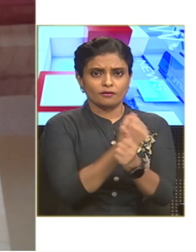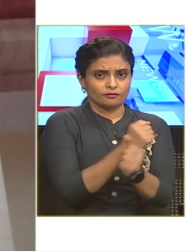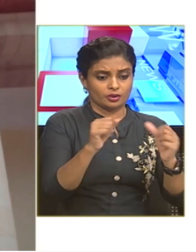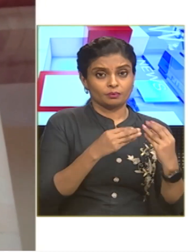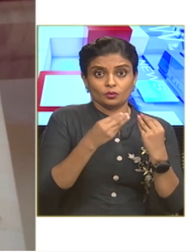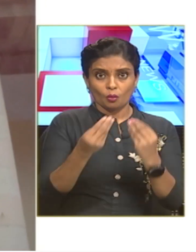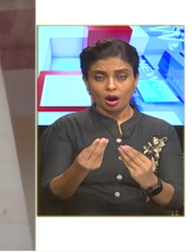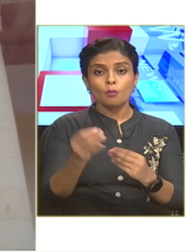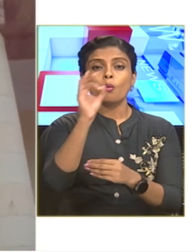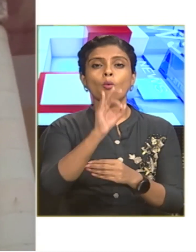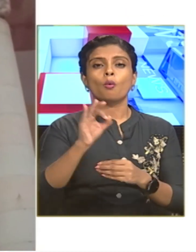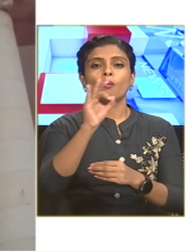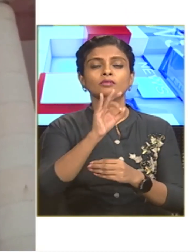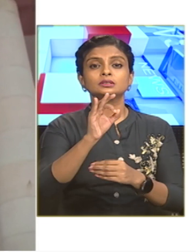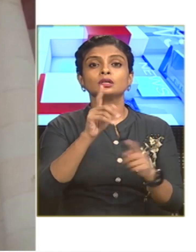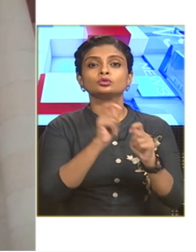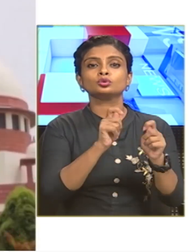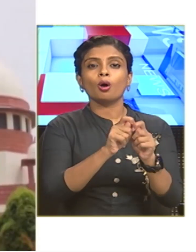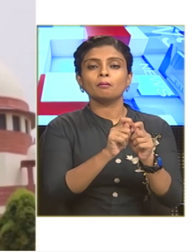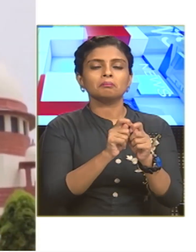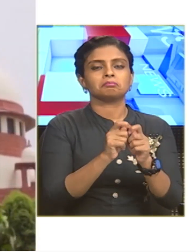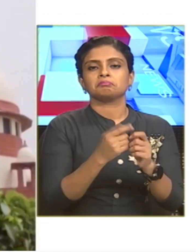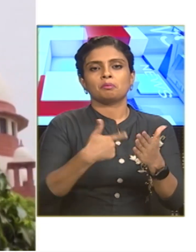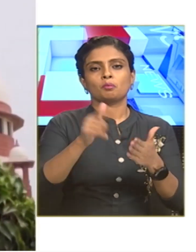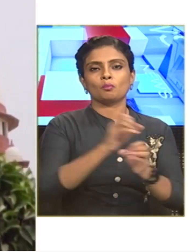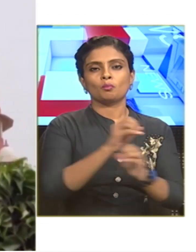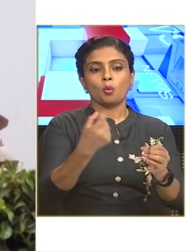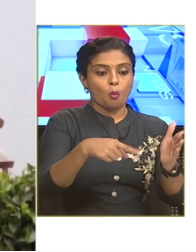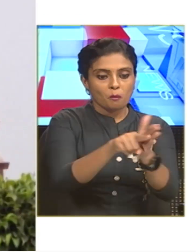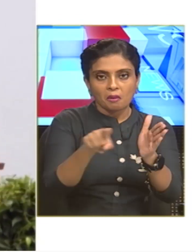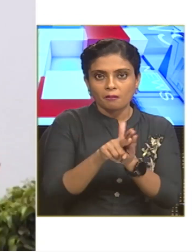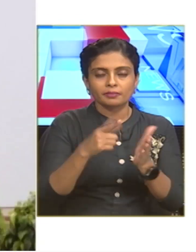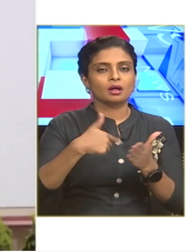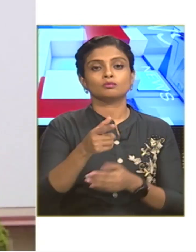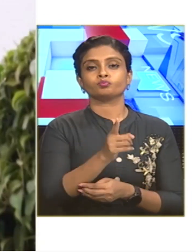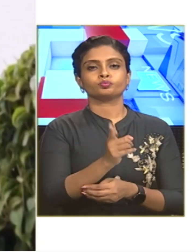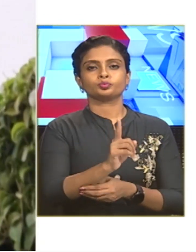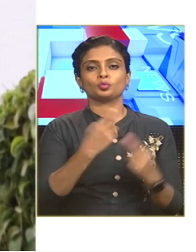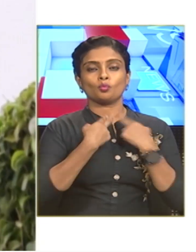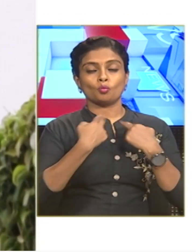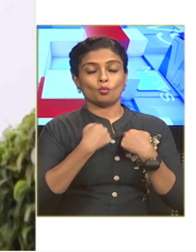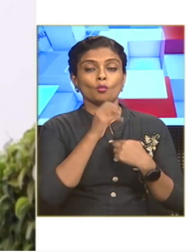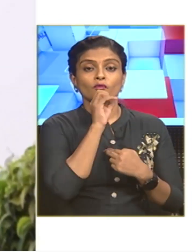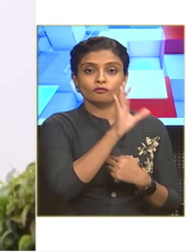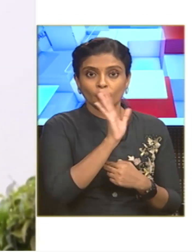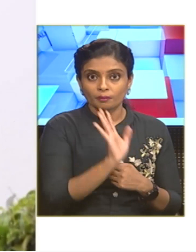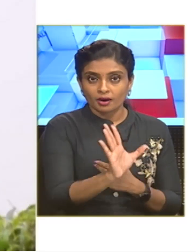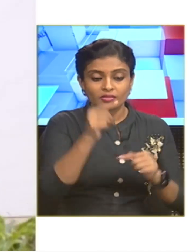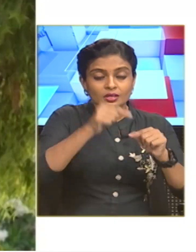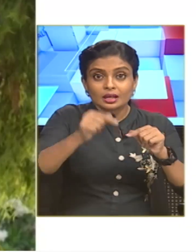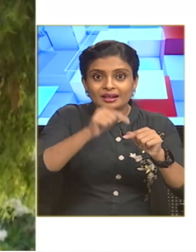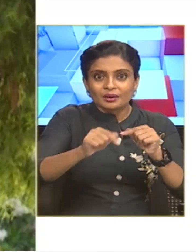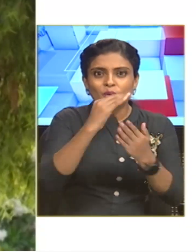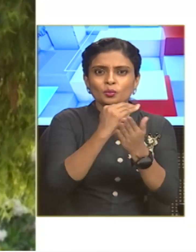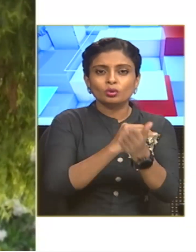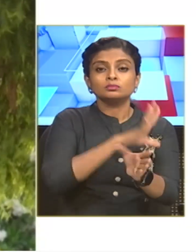ഔദ്യോഗിക ജോലികൾ ചെയ്യാൻ പാടില്ലെന്നും ഫയലുകളിൽ ഒപ്പിടാൻ കഴിയില്ലെന്നും കോടതി വ്യവസ്ഥ വെച്ചിട്ടുണ്ട് തെരഞ്ഞെടുപ്പ് പ്രചരണങ്ങളിൽ പങ്കെടുക്കാൻ